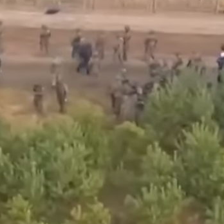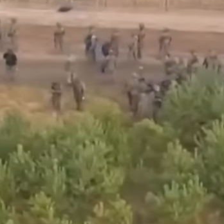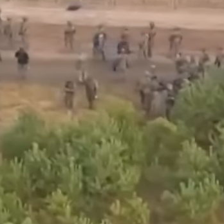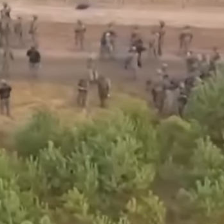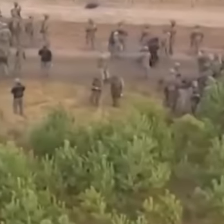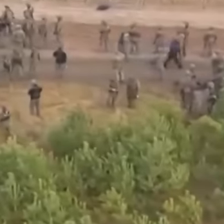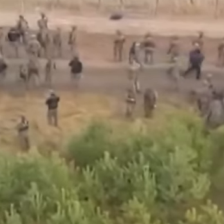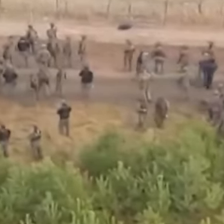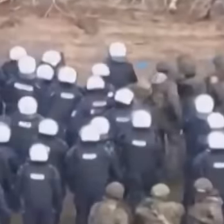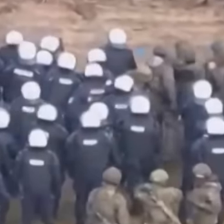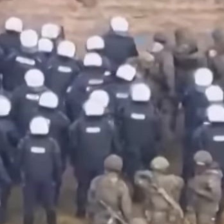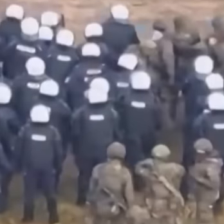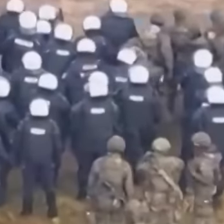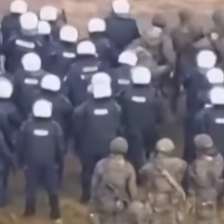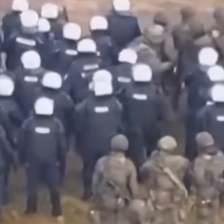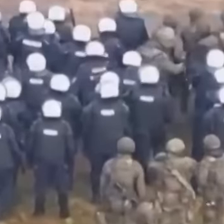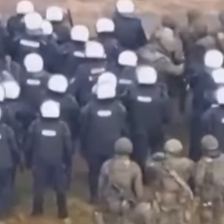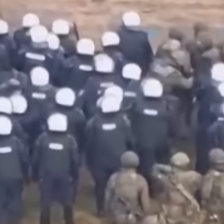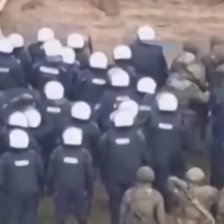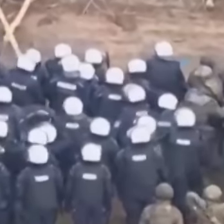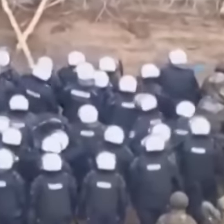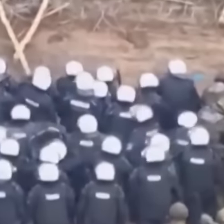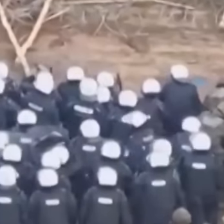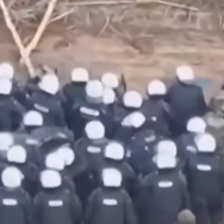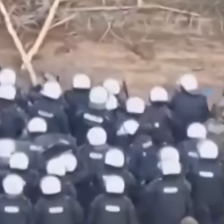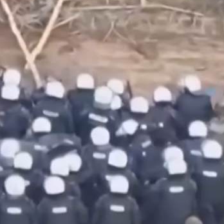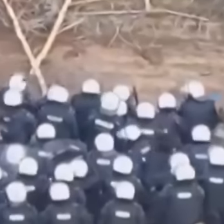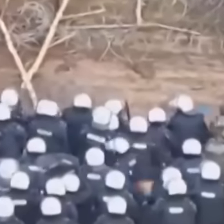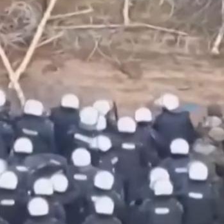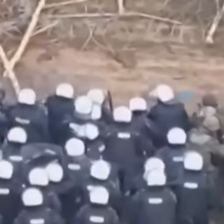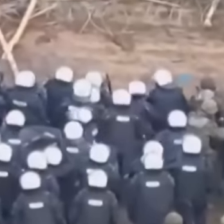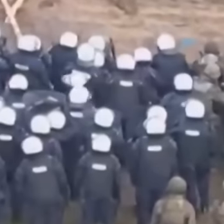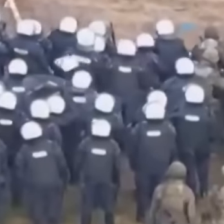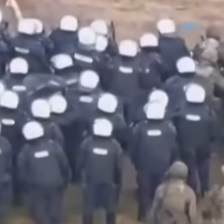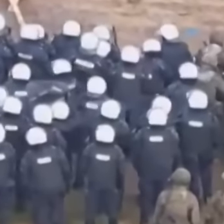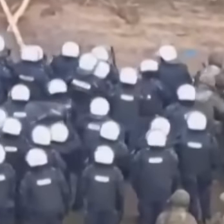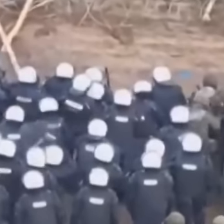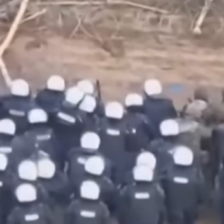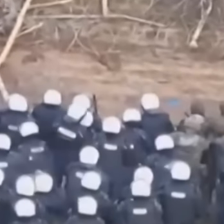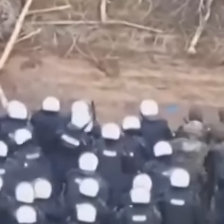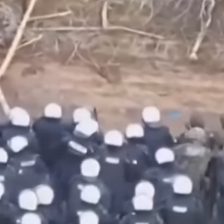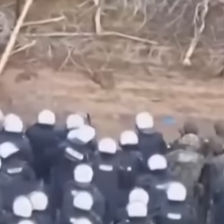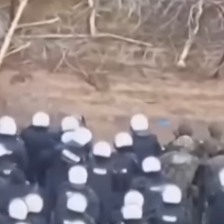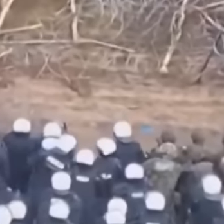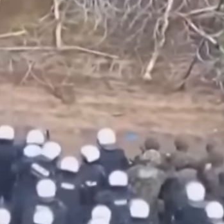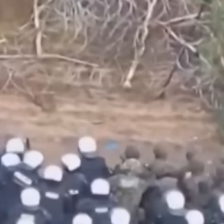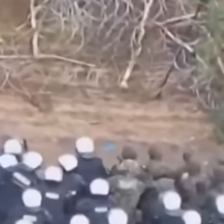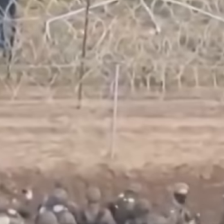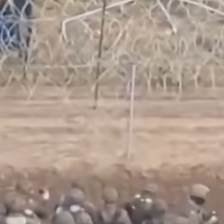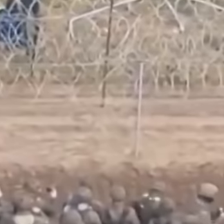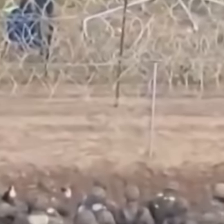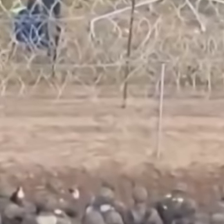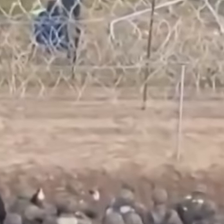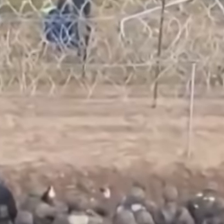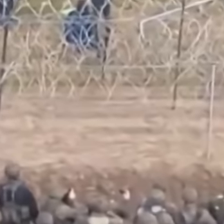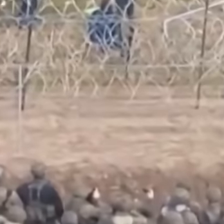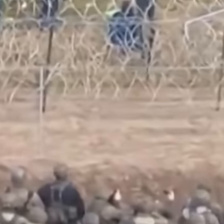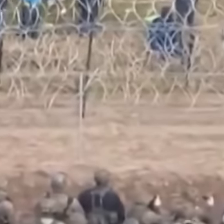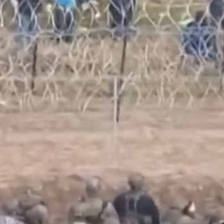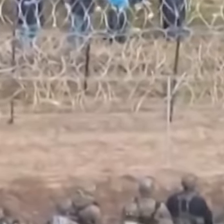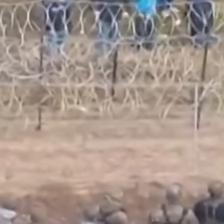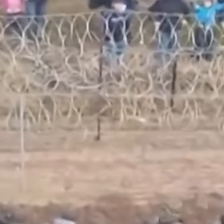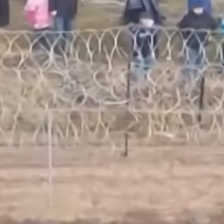A po drugiej stronie jest przewaga, bo jest jakakolwiek broń, której tamten używa jak zechce. Jak zechce. To musiało doprowadzić do tragedii.